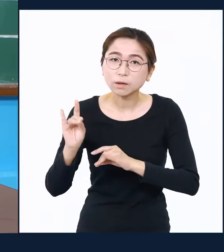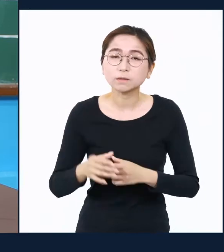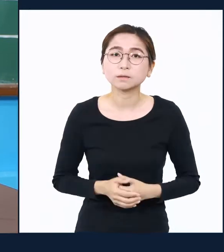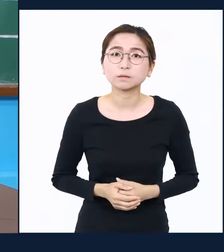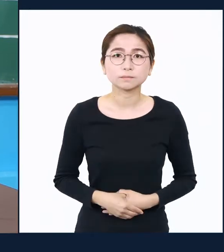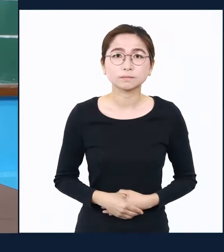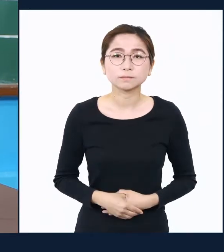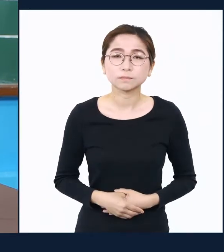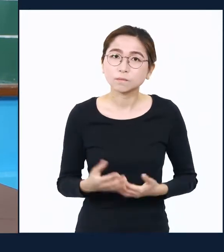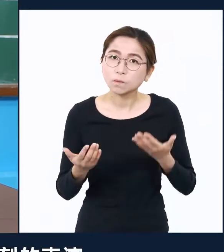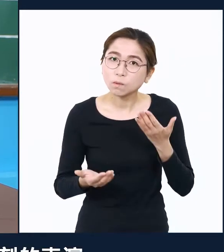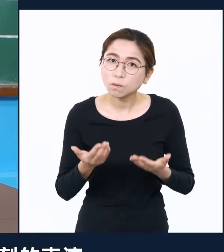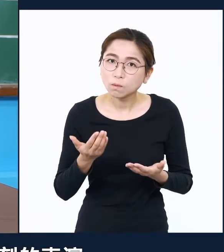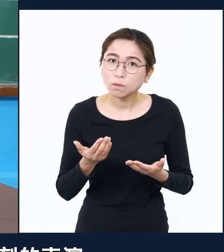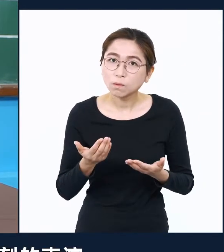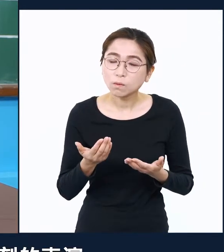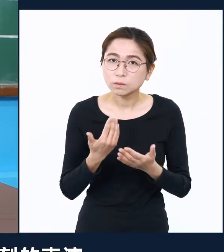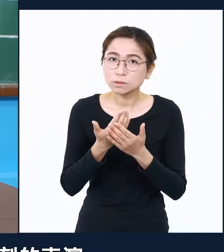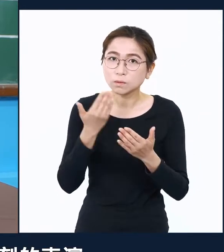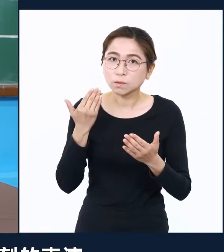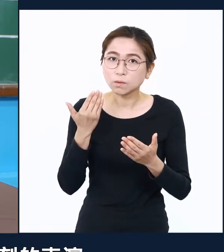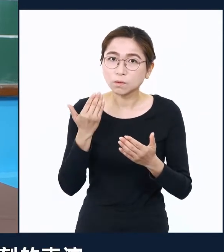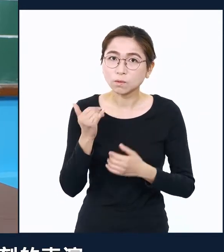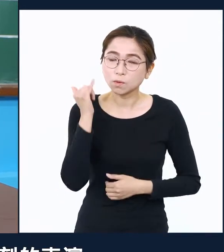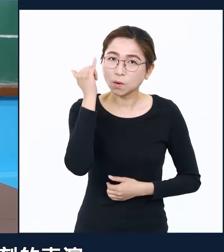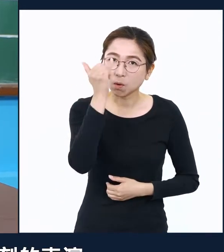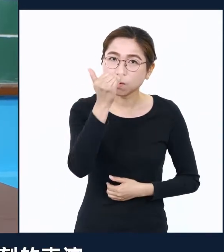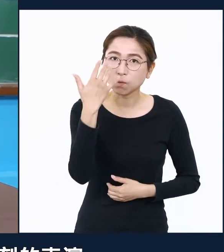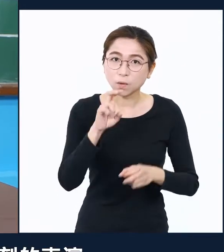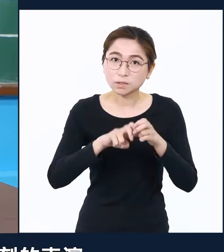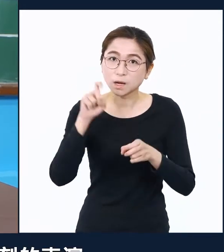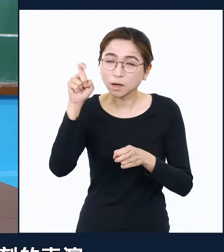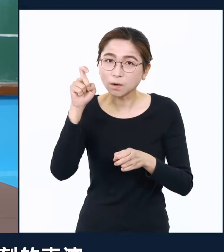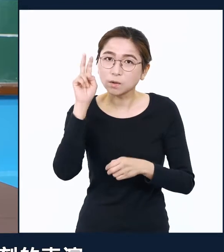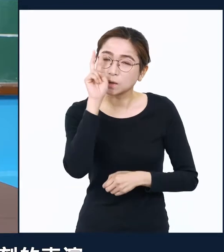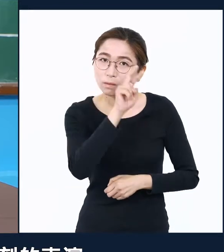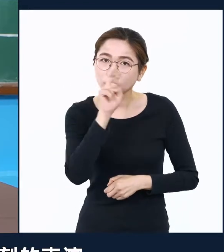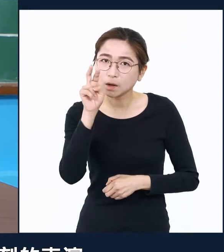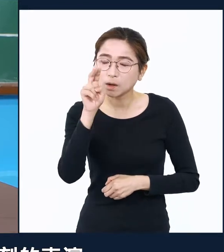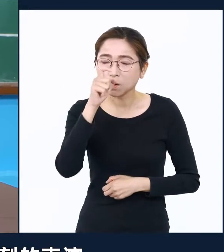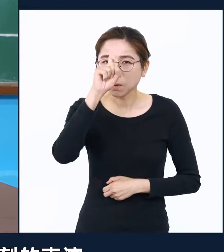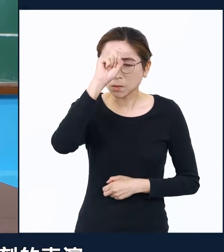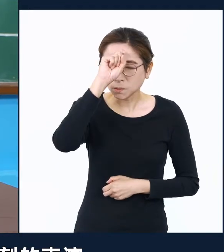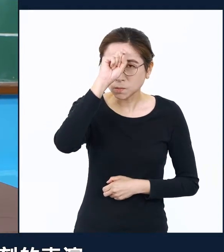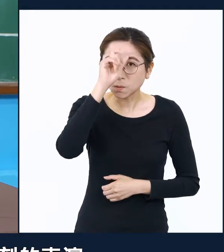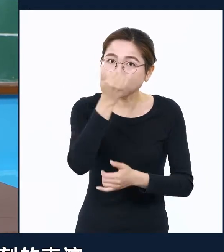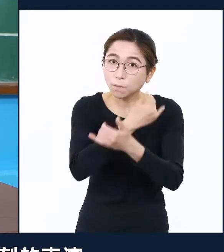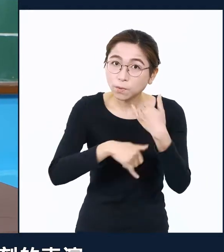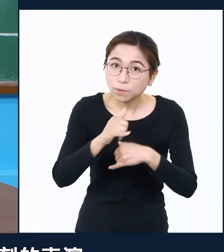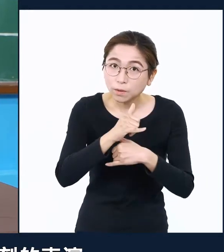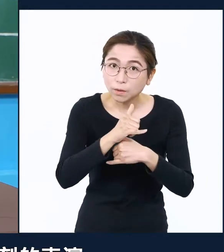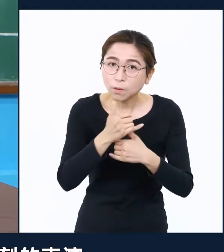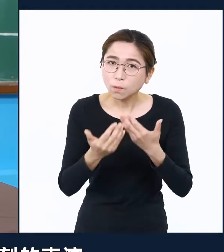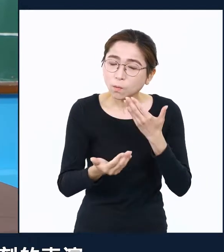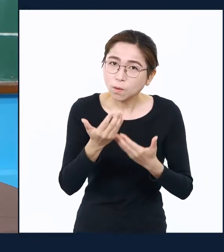呢？或者会不会之前呢，其实你去过西九欣赏过印象深刻的